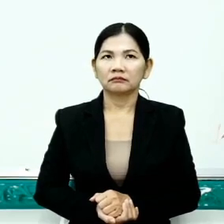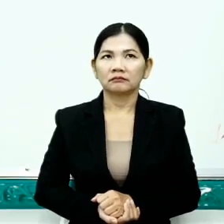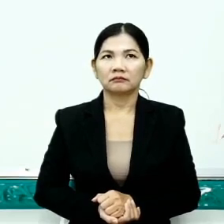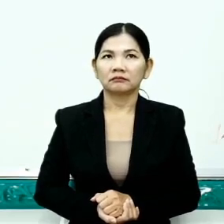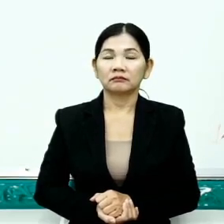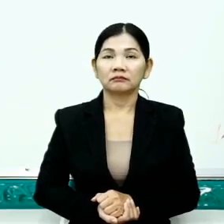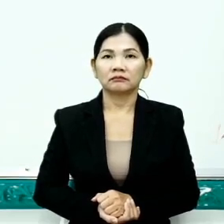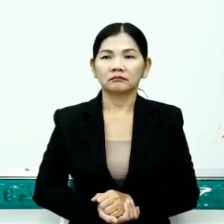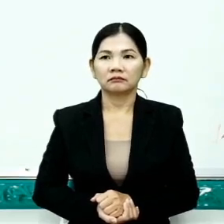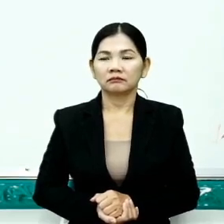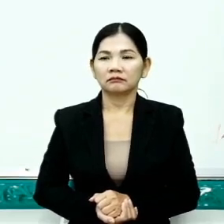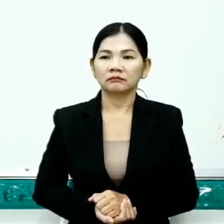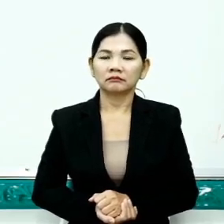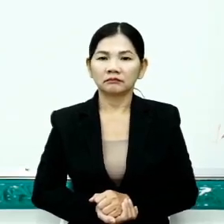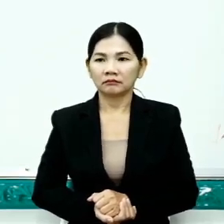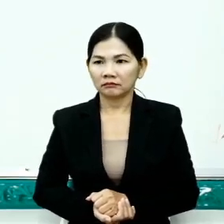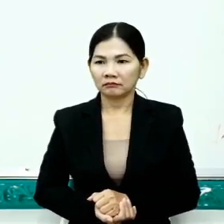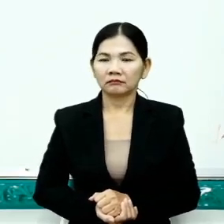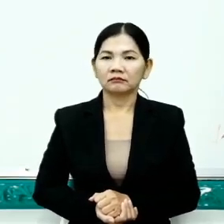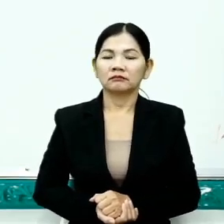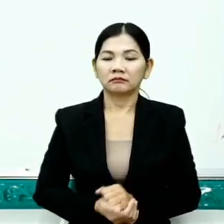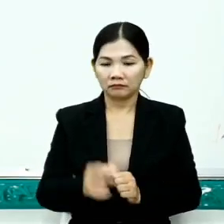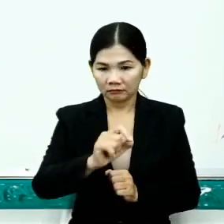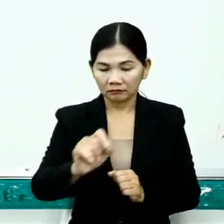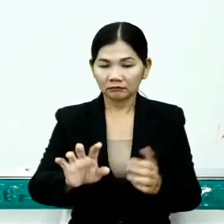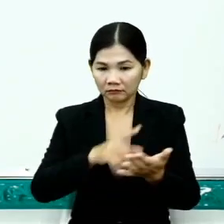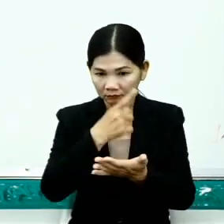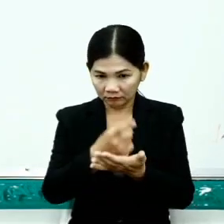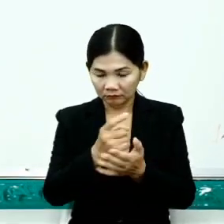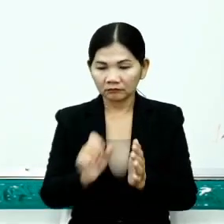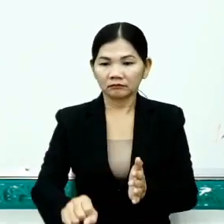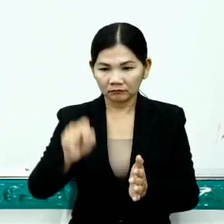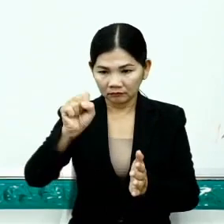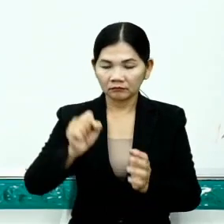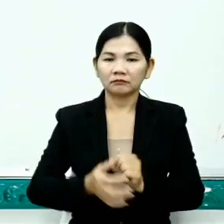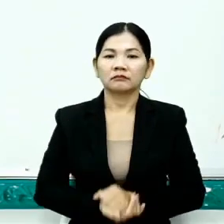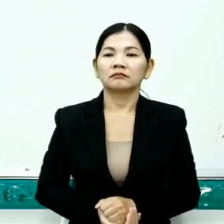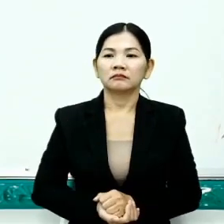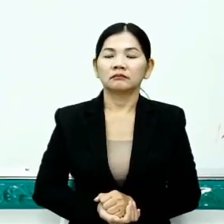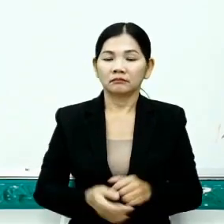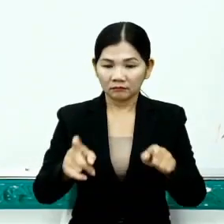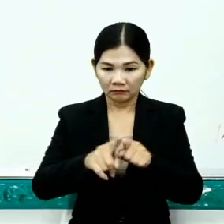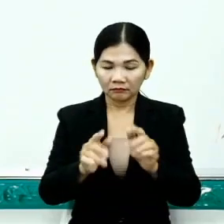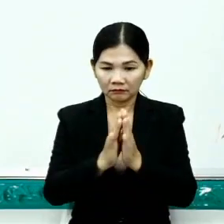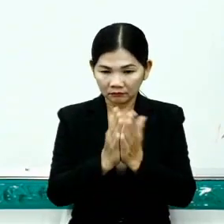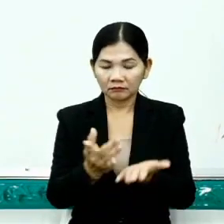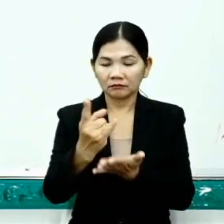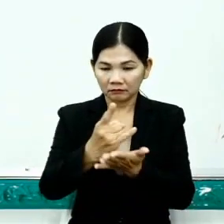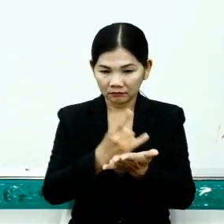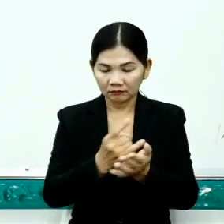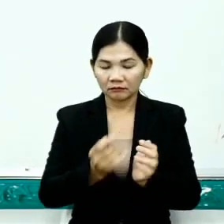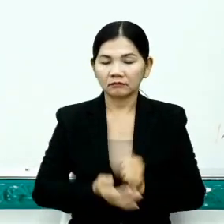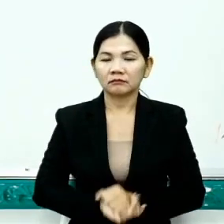ចាបើកូនគិតឃើញហើយកូនសរសេរចូលនៅក្តារឈ្នួនរបស់កូនហើយក៏ដូចជាសៀវភៅមេរៀនរបស់កូនណា